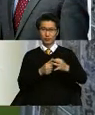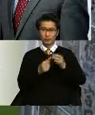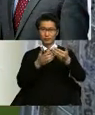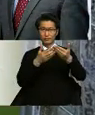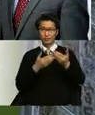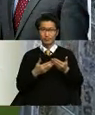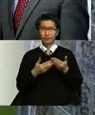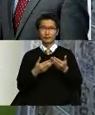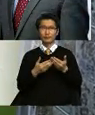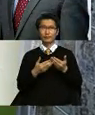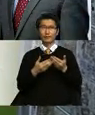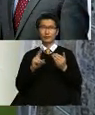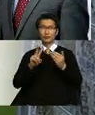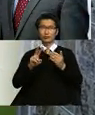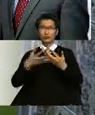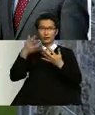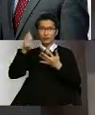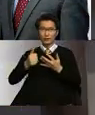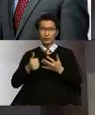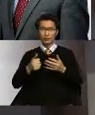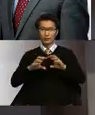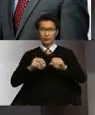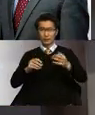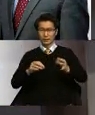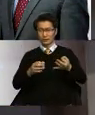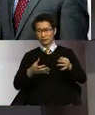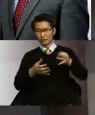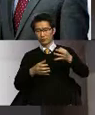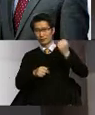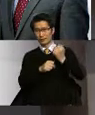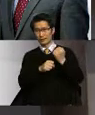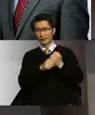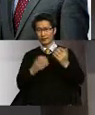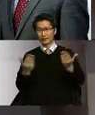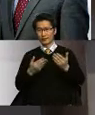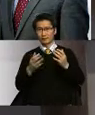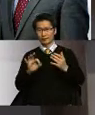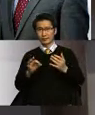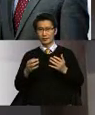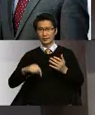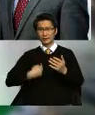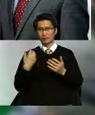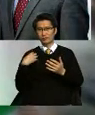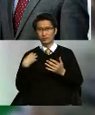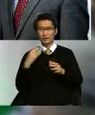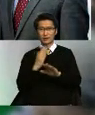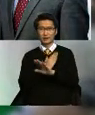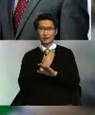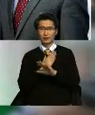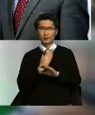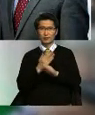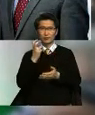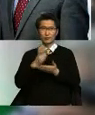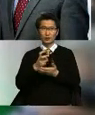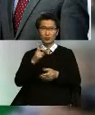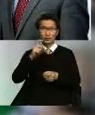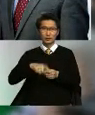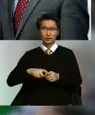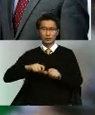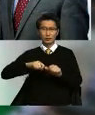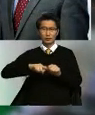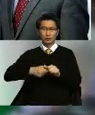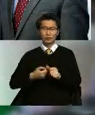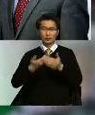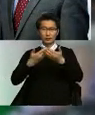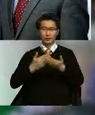지원받았는데요. 전임 두 회장이 부지 가격을 부풀리고 사업비 자부담도 하지 않은 것으로 드러나 법적 처벌을